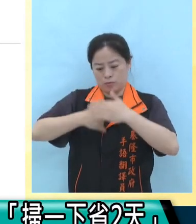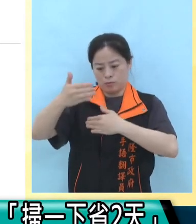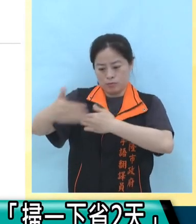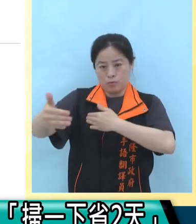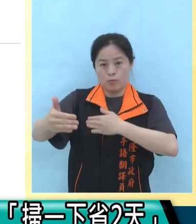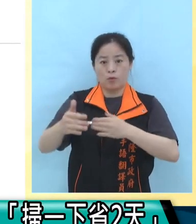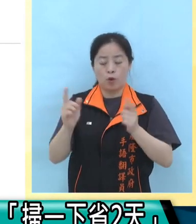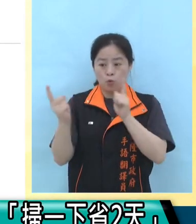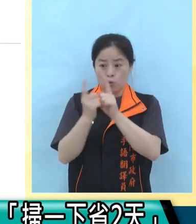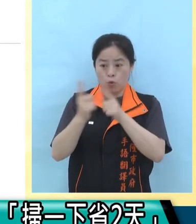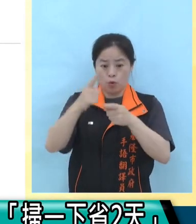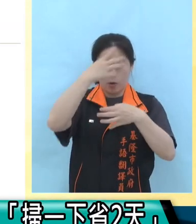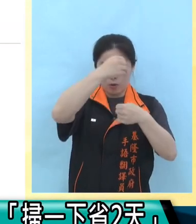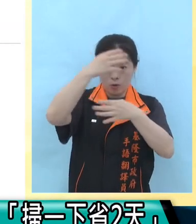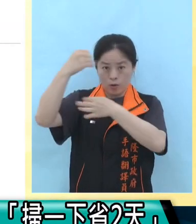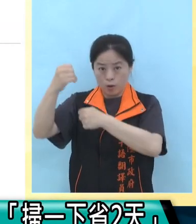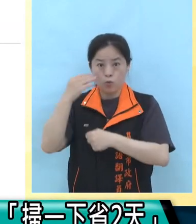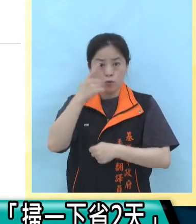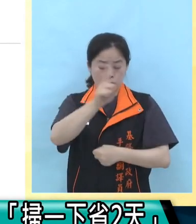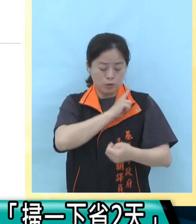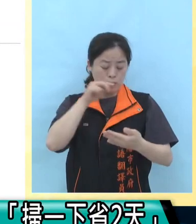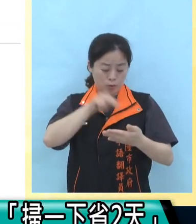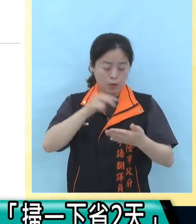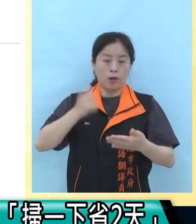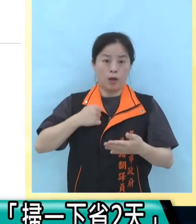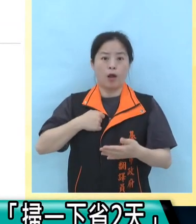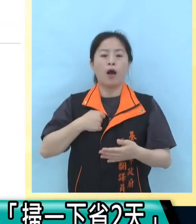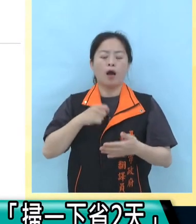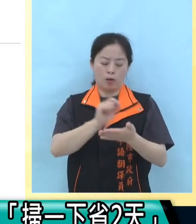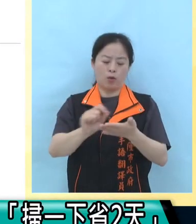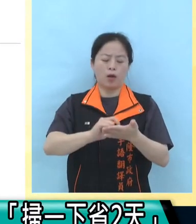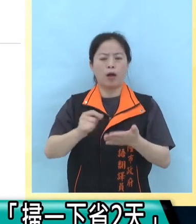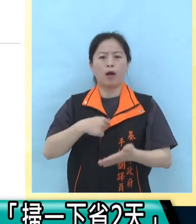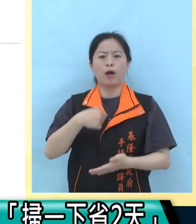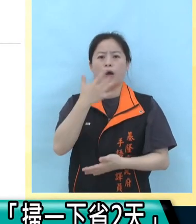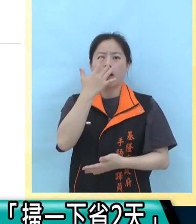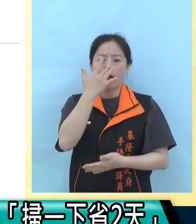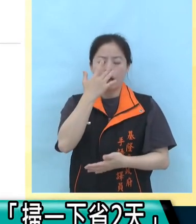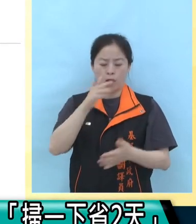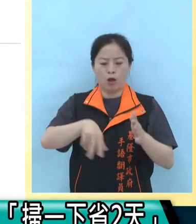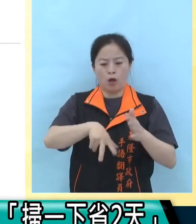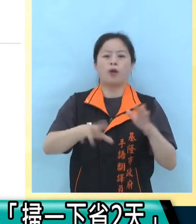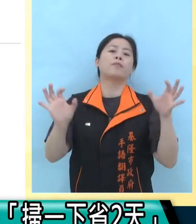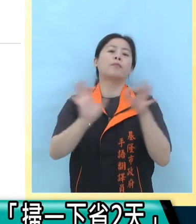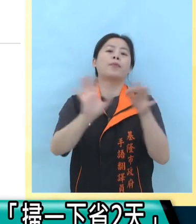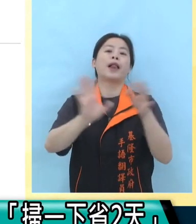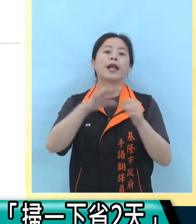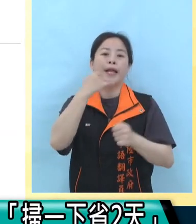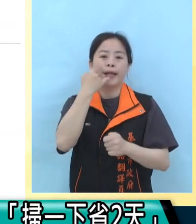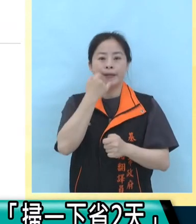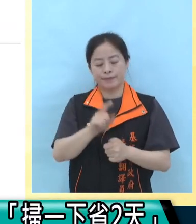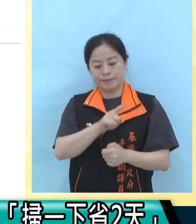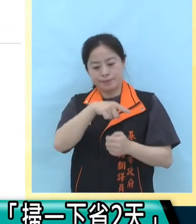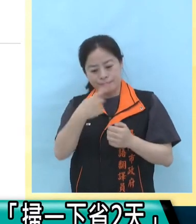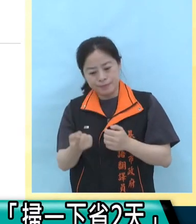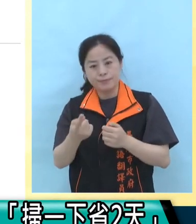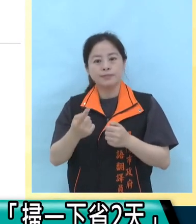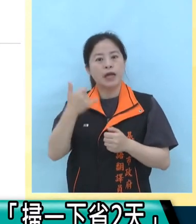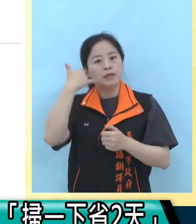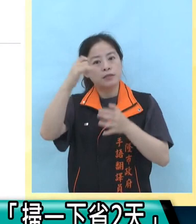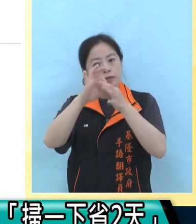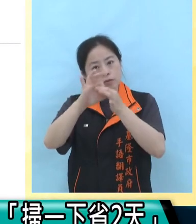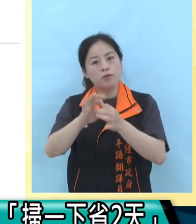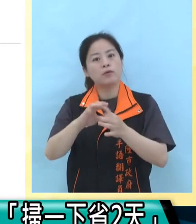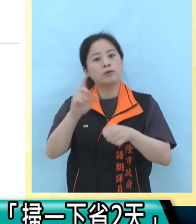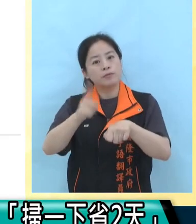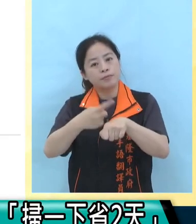诊者接触的时间，你如果知道你就填写，如果不知道的话，你也可以不用填。好，那另外就是你相关联络的一些